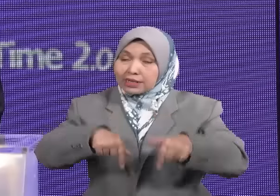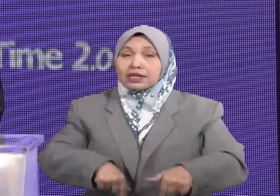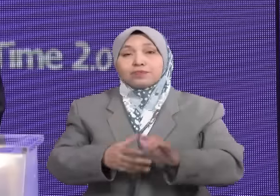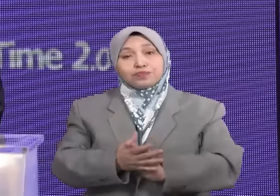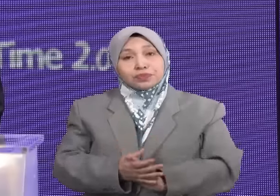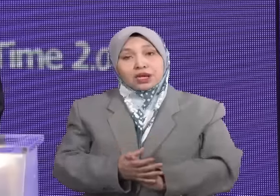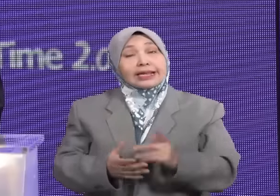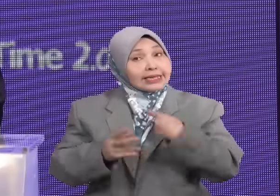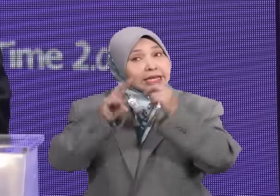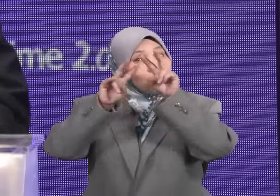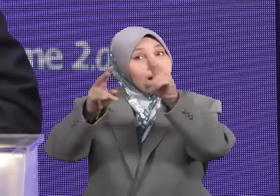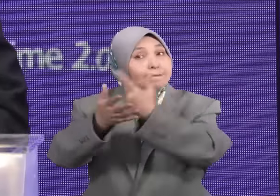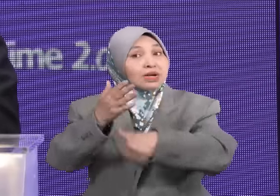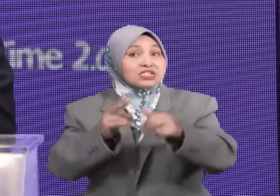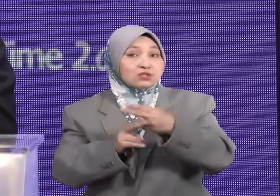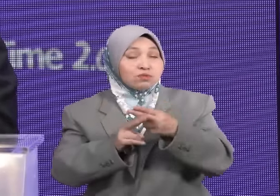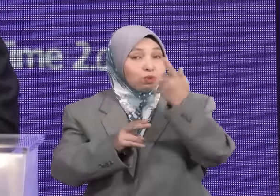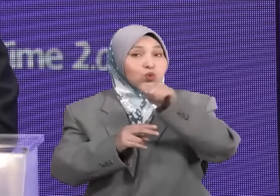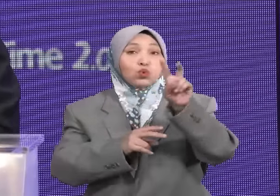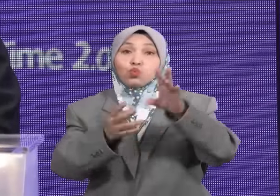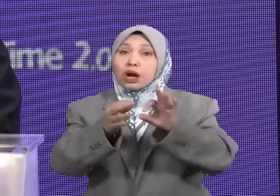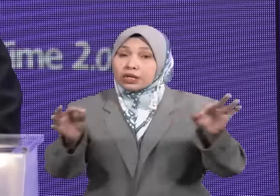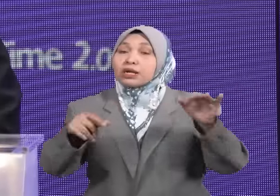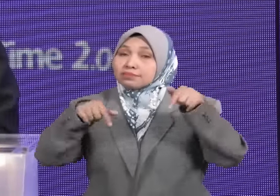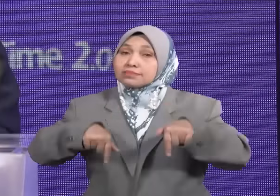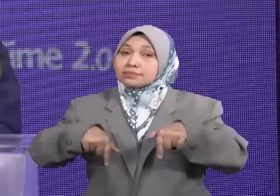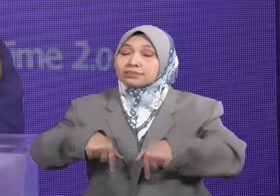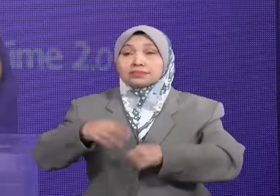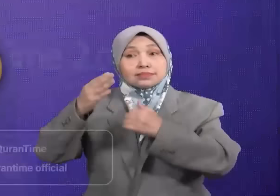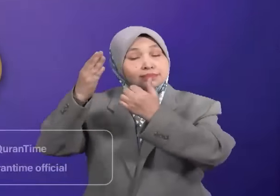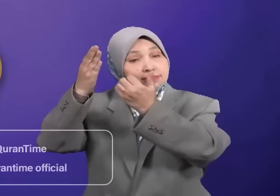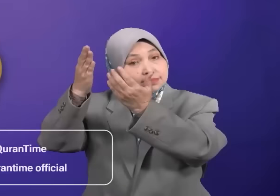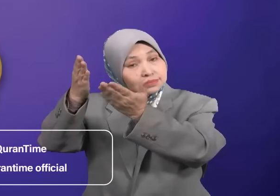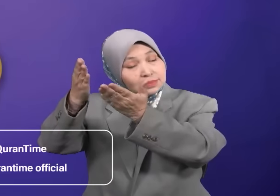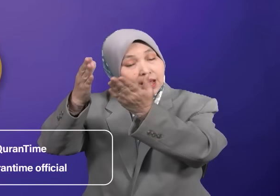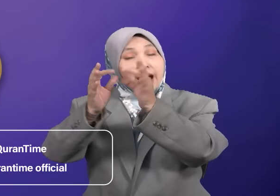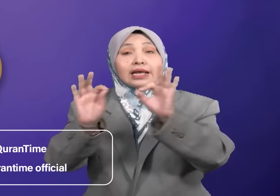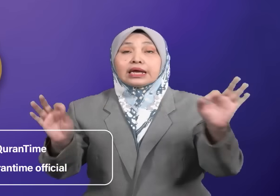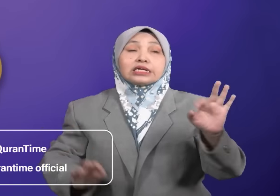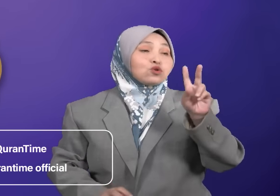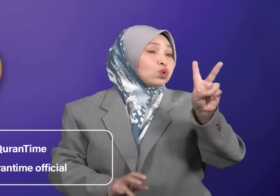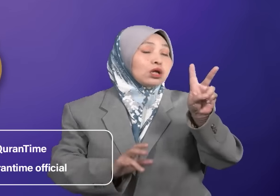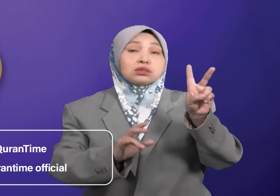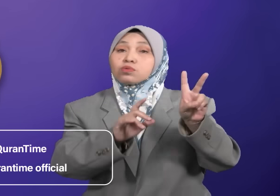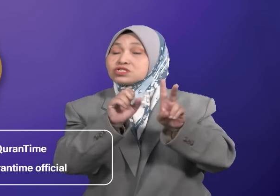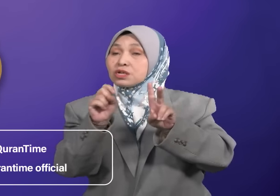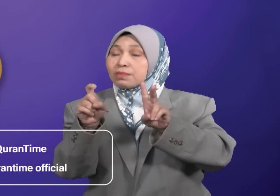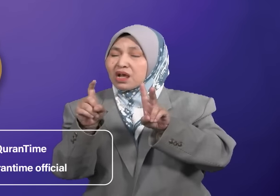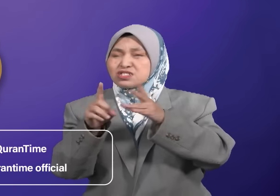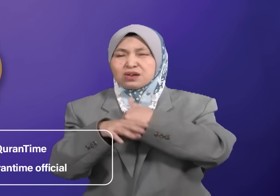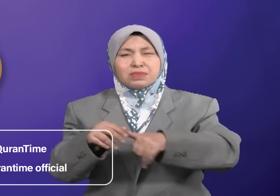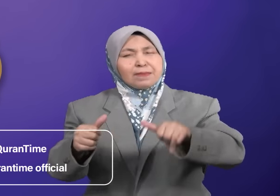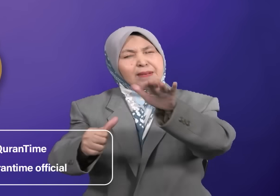علما. Kita saksikan apakah sinopsis bagi dua ayat pada hari ini, iaitu pada ayat yang ke-211, teguran dan celaan terhadap